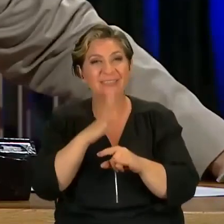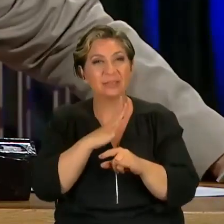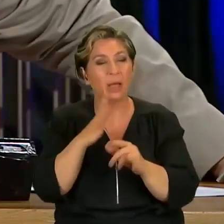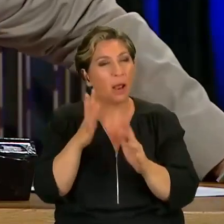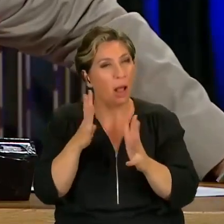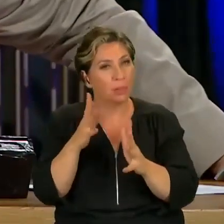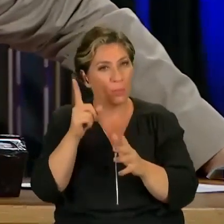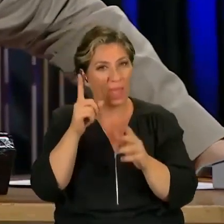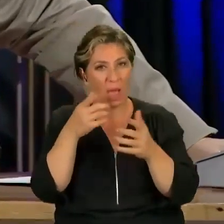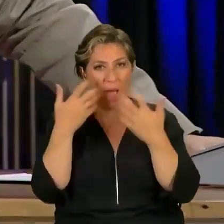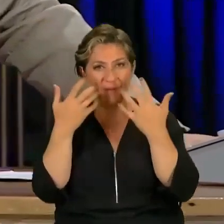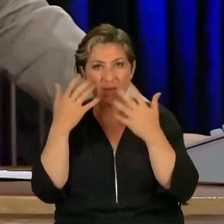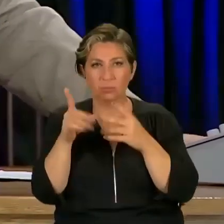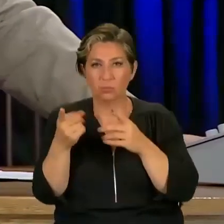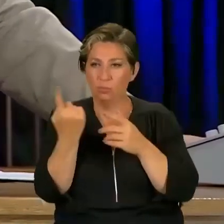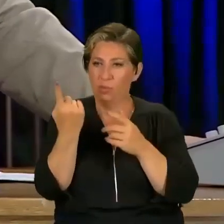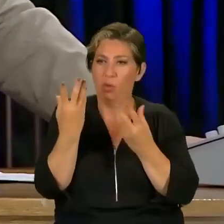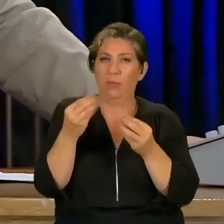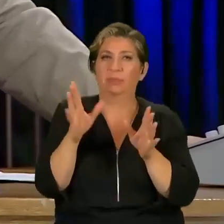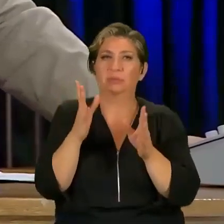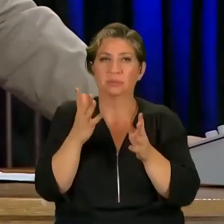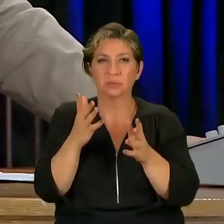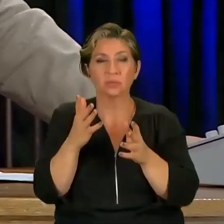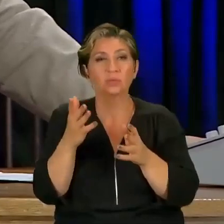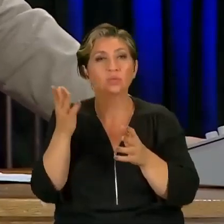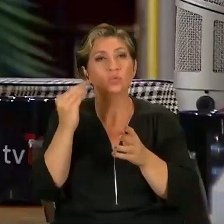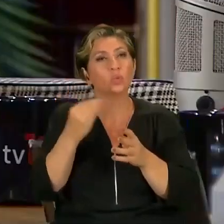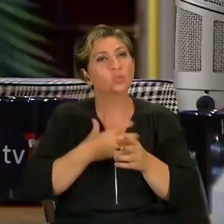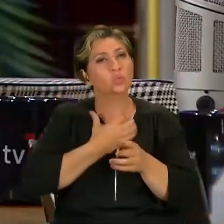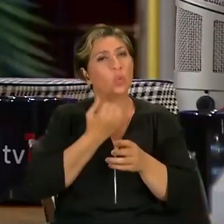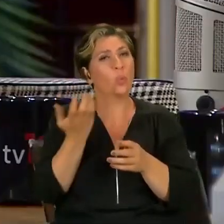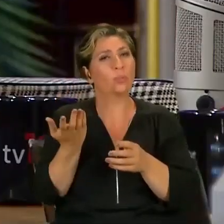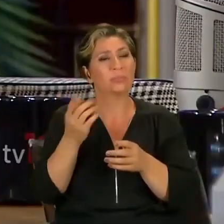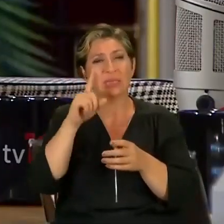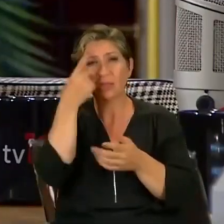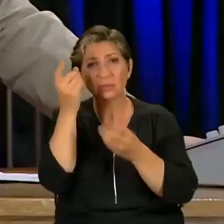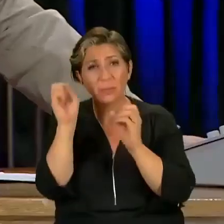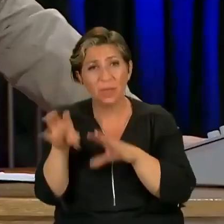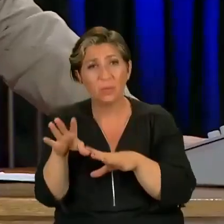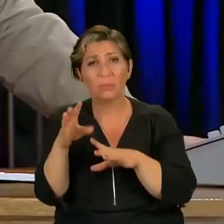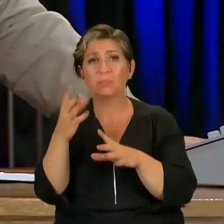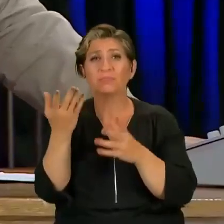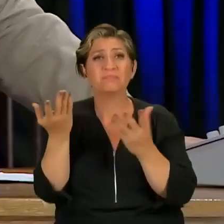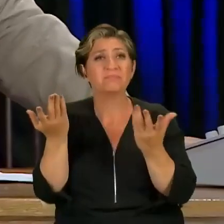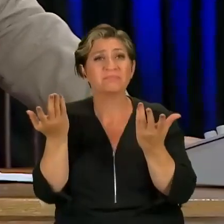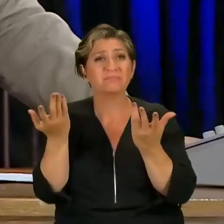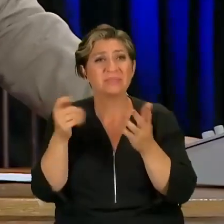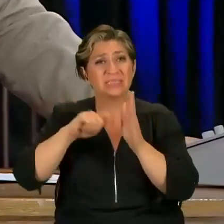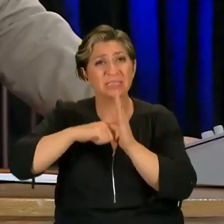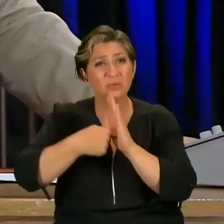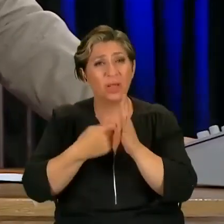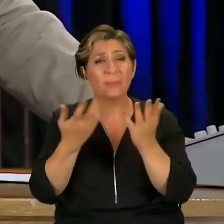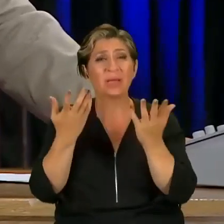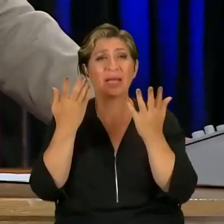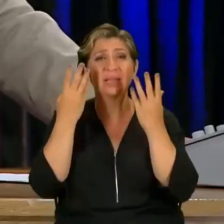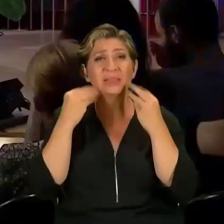Son dedim herhalde bu bir hayvan yani, bu böyle bir şey olamaz filan. Çok üzülüyorum. Yalnız mı bırakıyorlar, bir yere mi